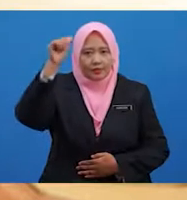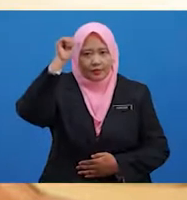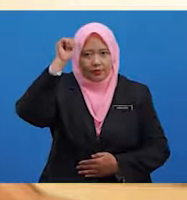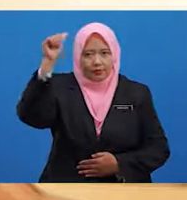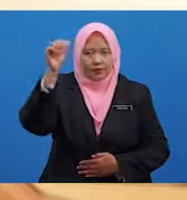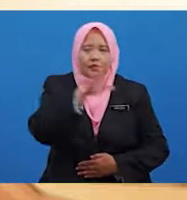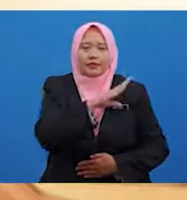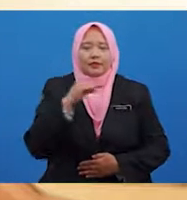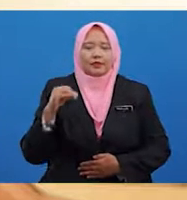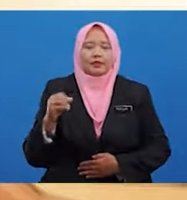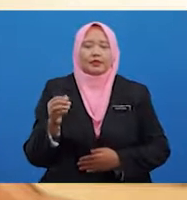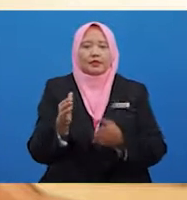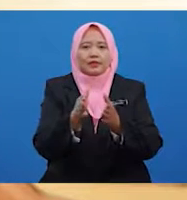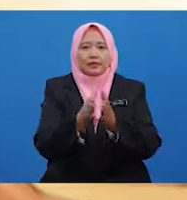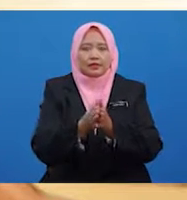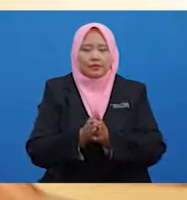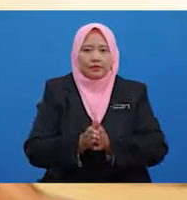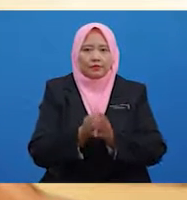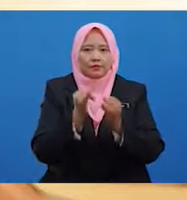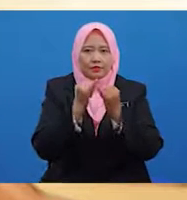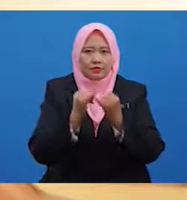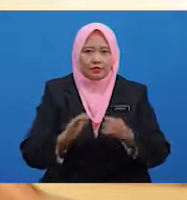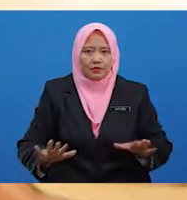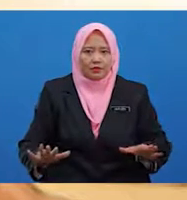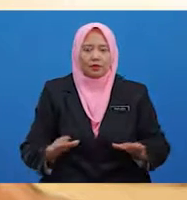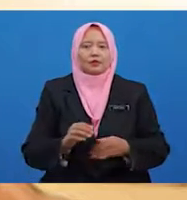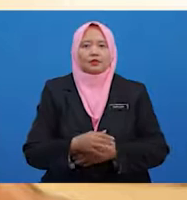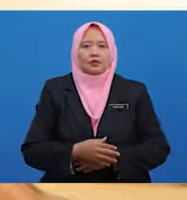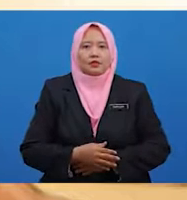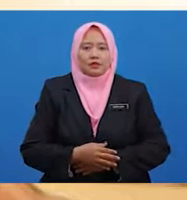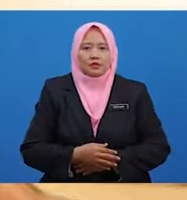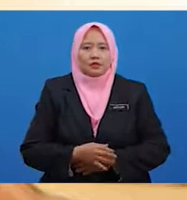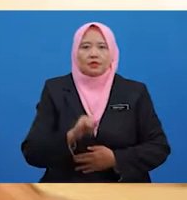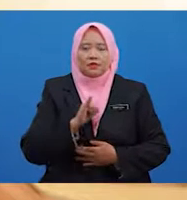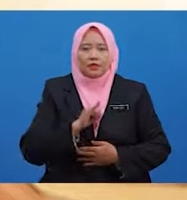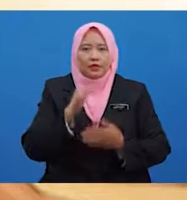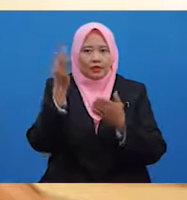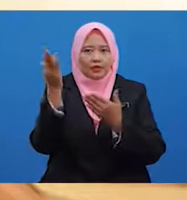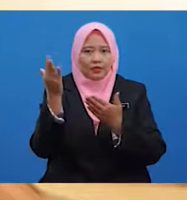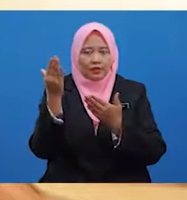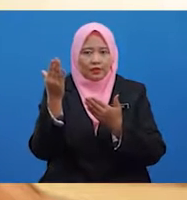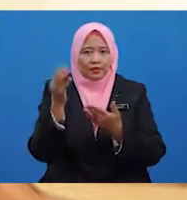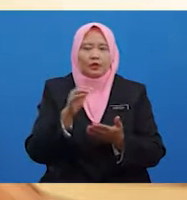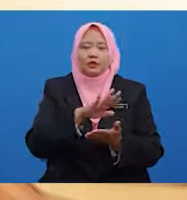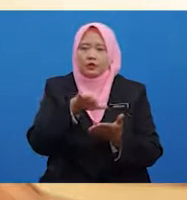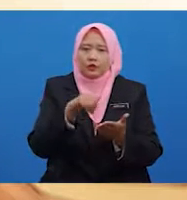Assalamualaikum dan selamat sejahtera pelajar-pelajar yang dikasihi. Cikgu harap kamu berada dalam keadaan